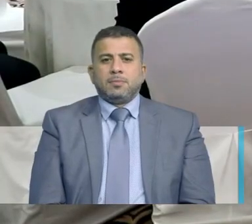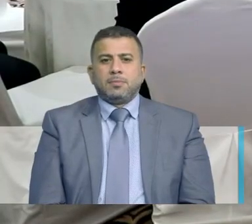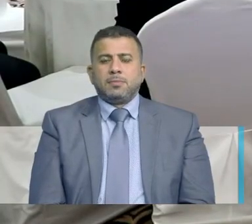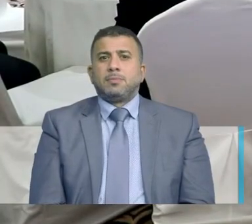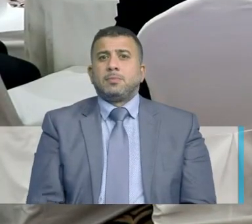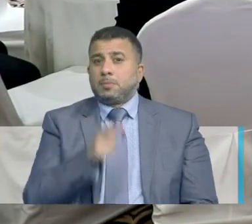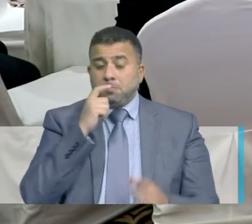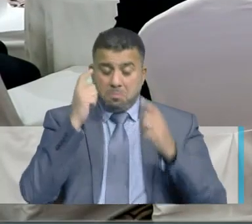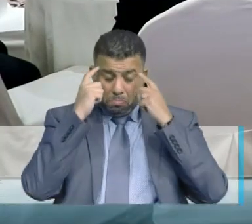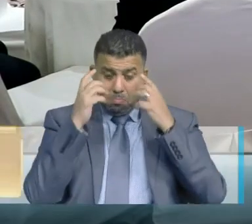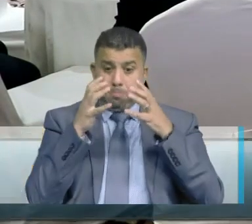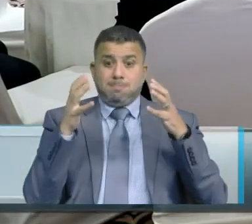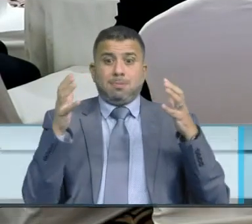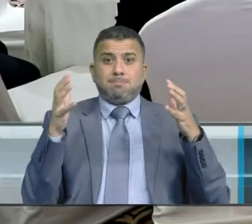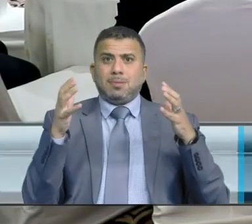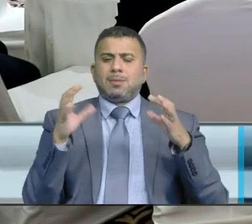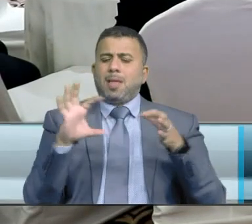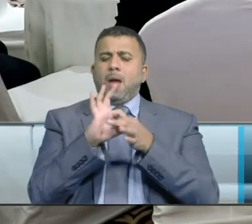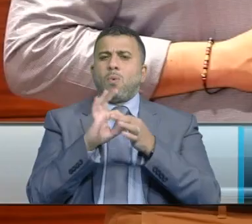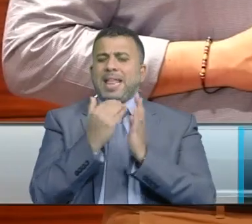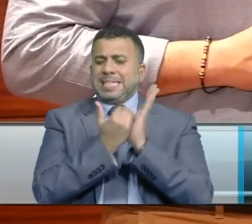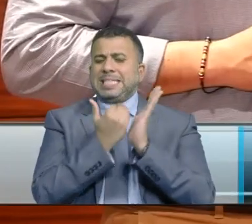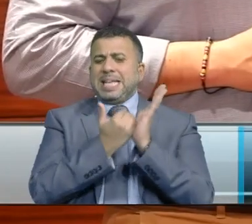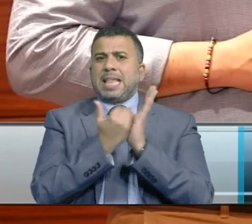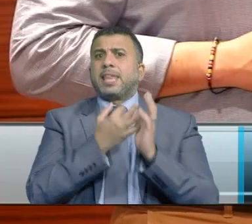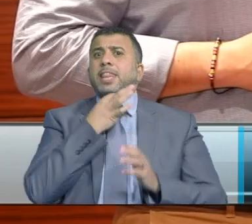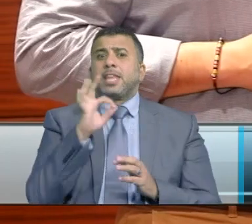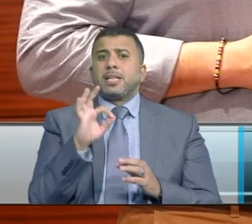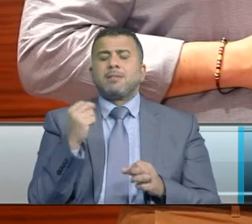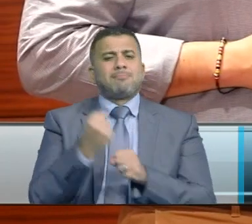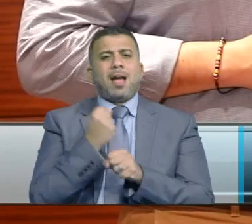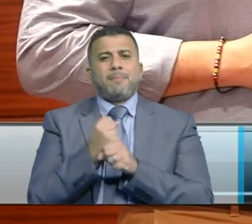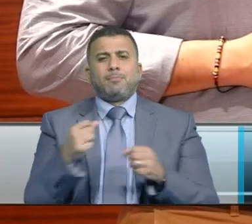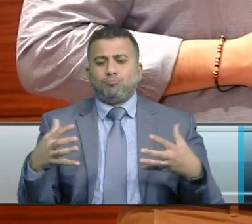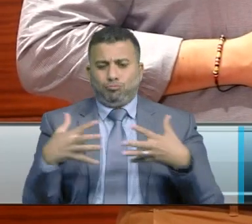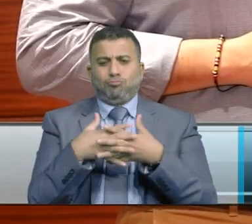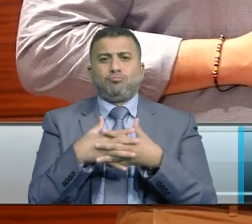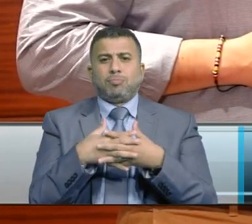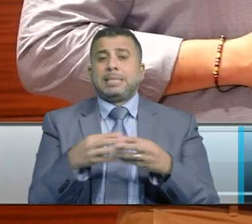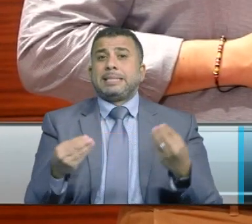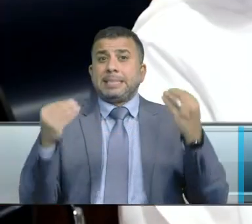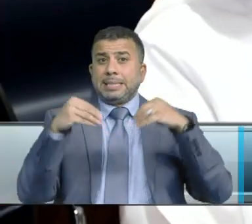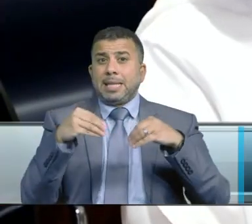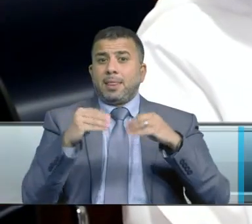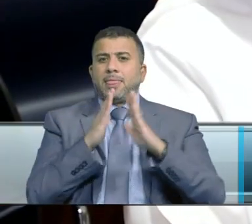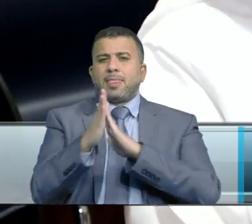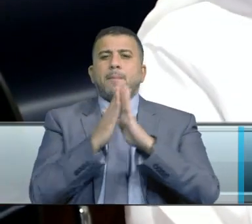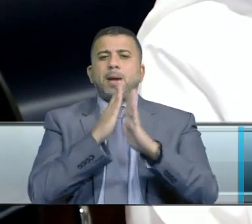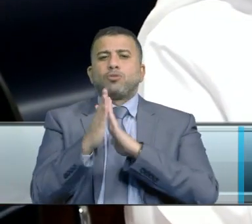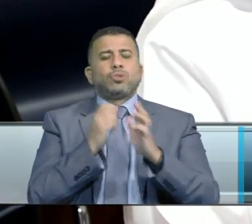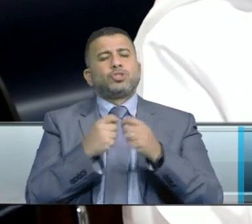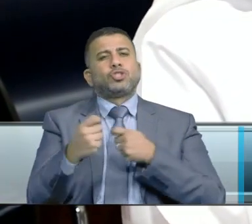فتحوا افاق تعاون اقتصاديين جديد وتعزيز العمل المشترك لزياده حجم التبادل